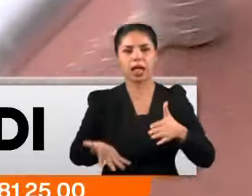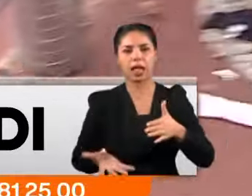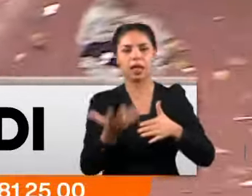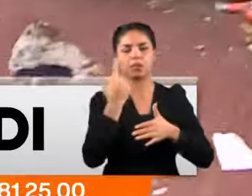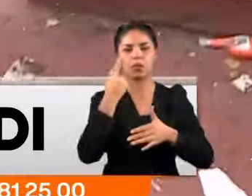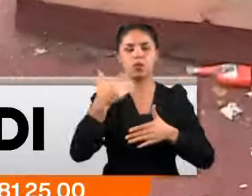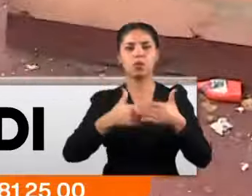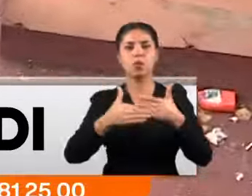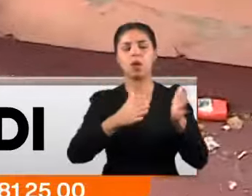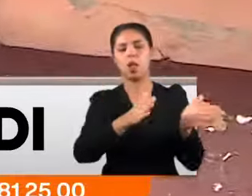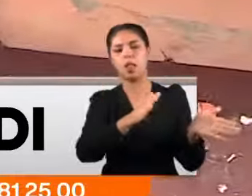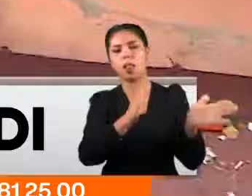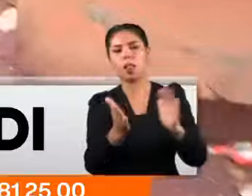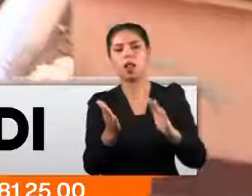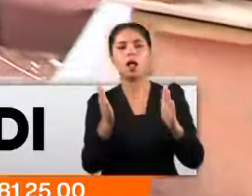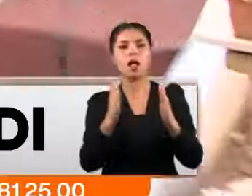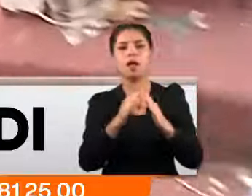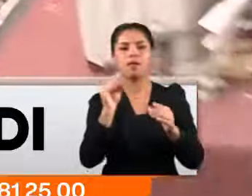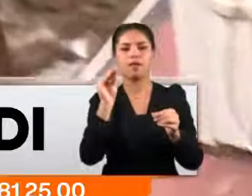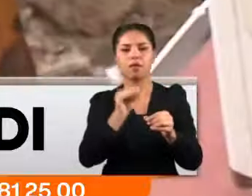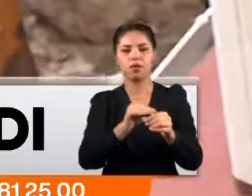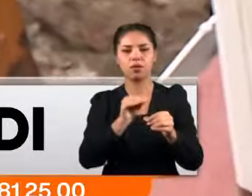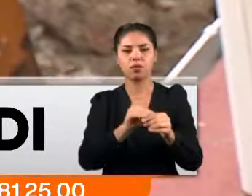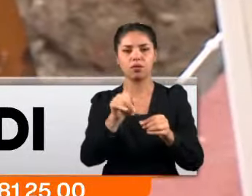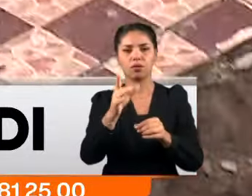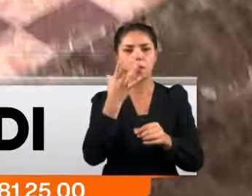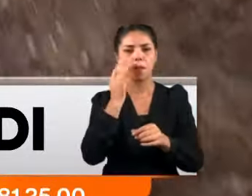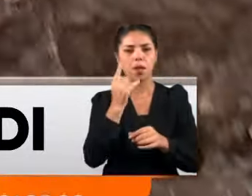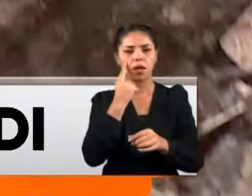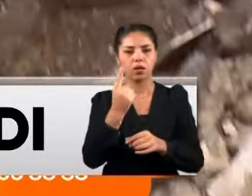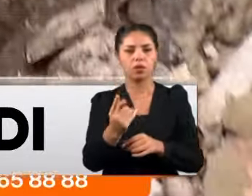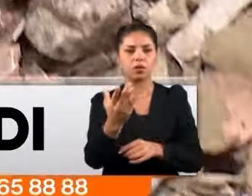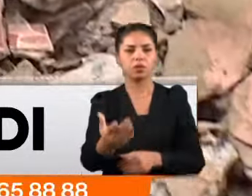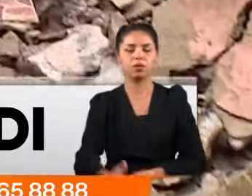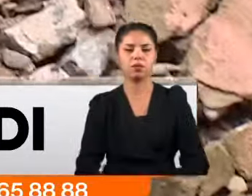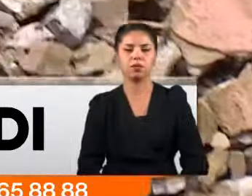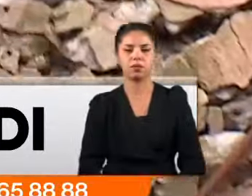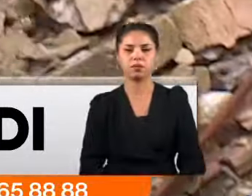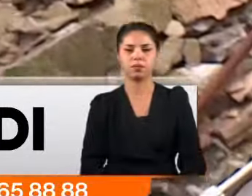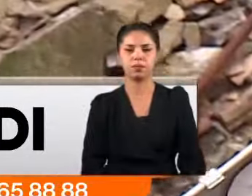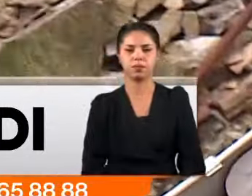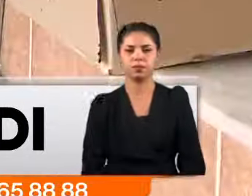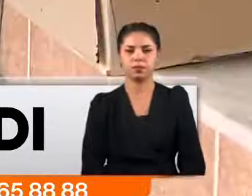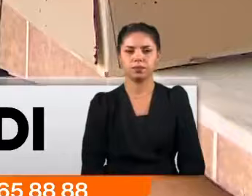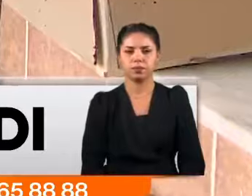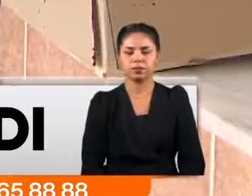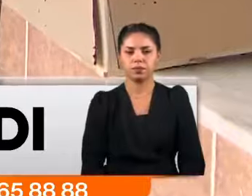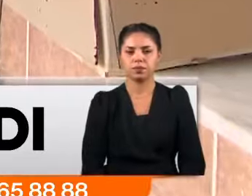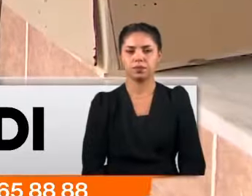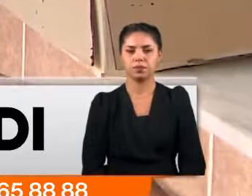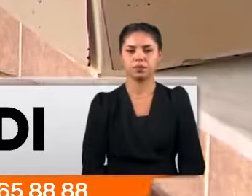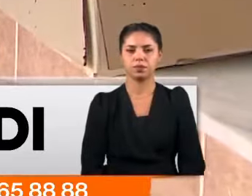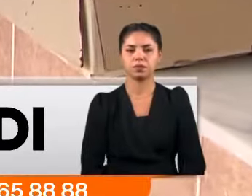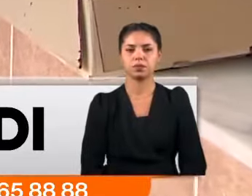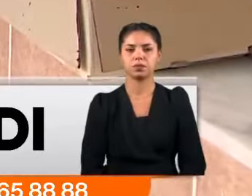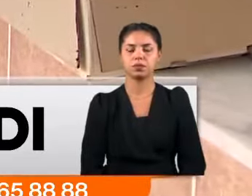o duvar yıkıldı ve evin içteki görünen kısmı ortaya çıktı. Dün akşam üzeri bir itfaiye geldi dışarıya. Giriş